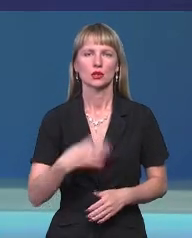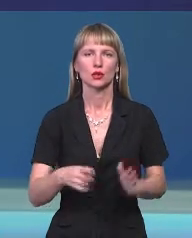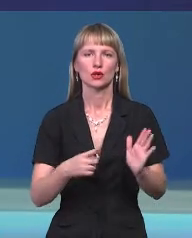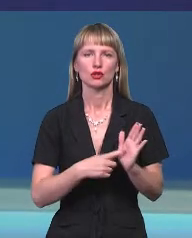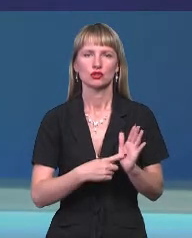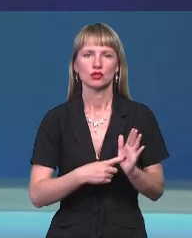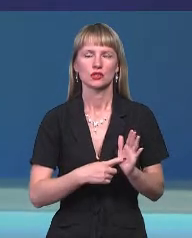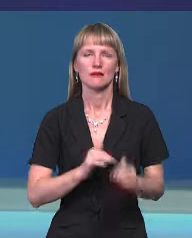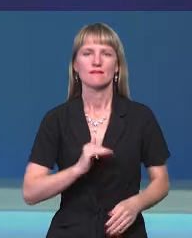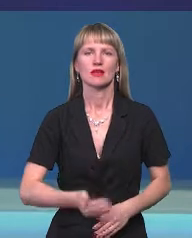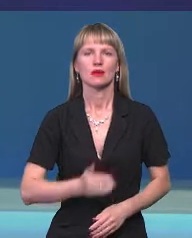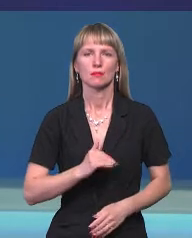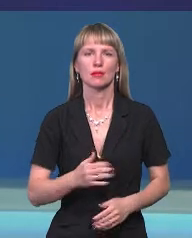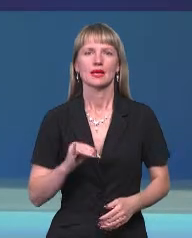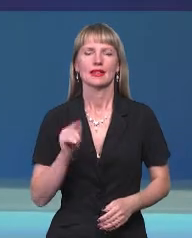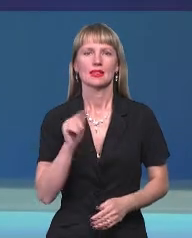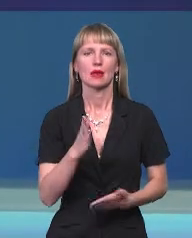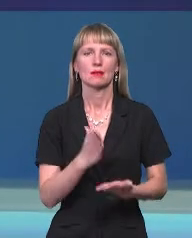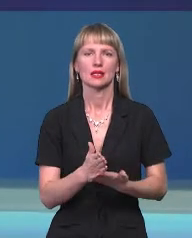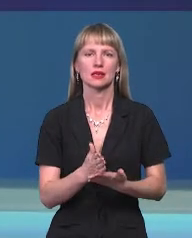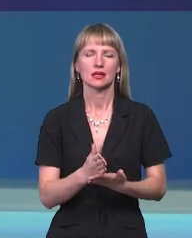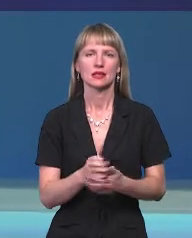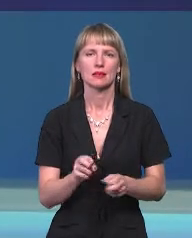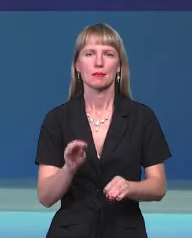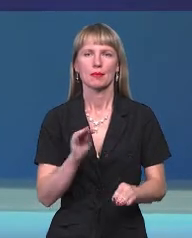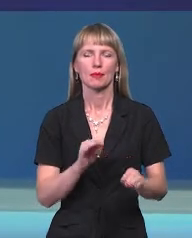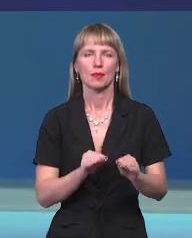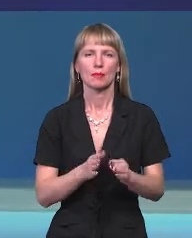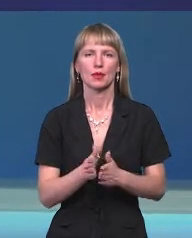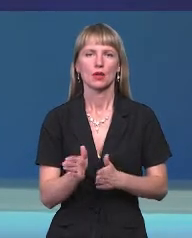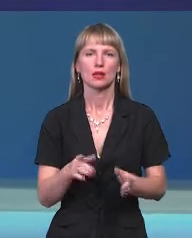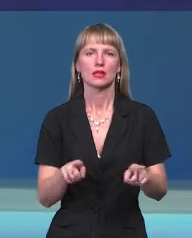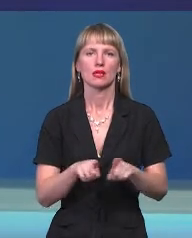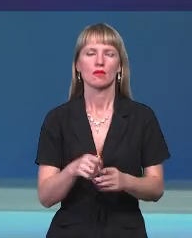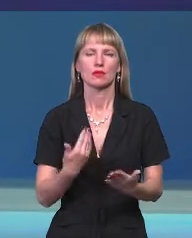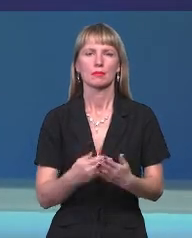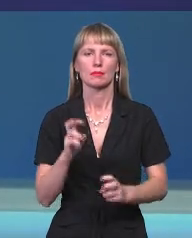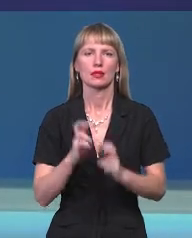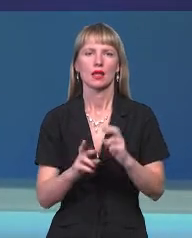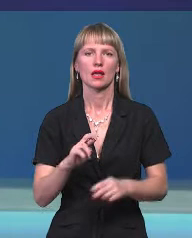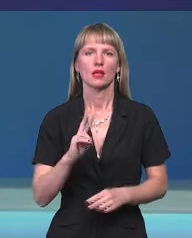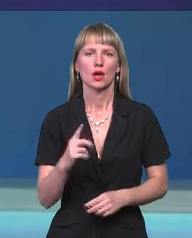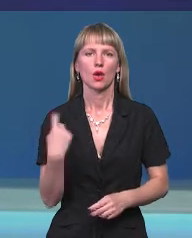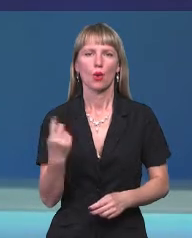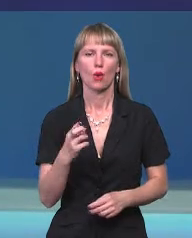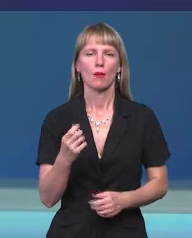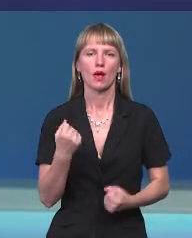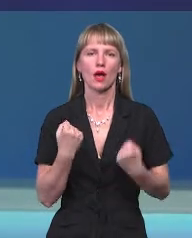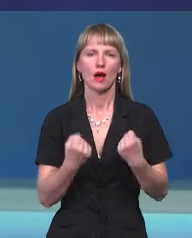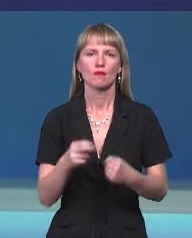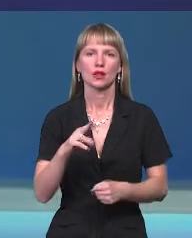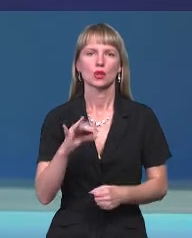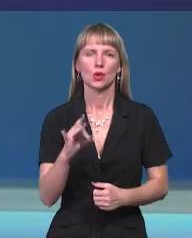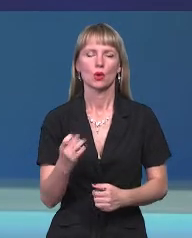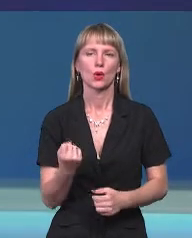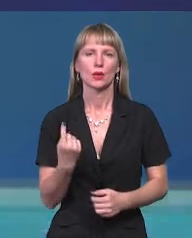46 суб'єктів, і там є структурні підрозділи, наприклад, такого підприємства, як «Облавтодор»